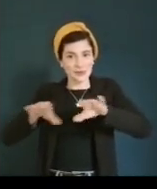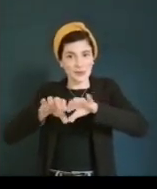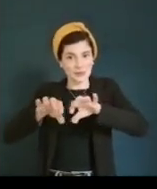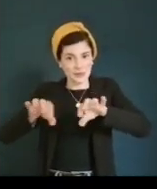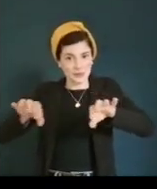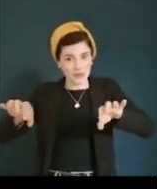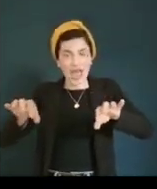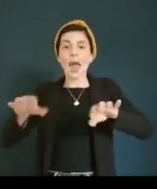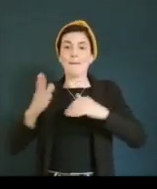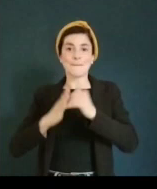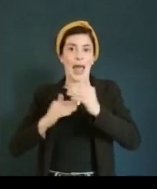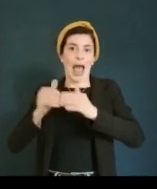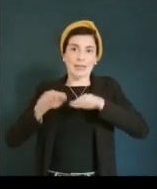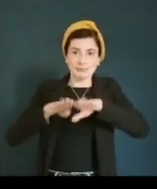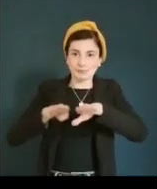le mani.